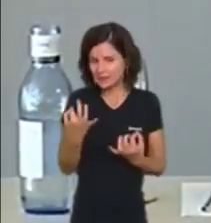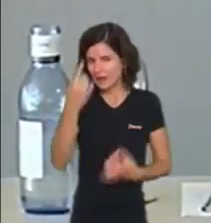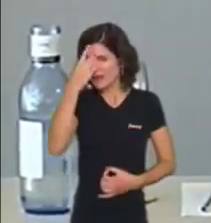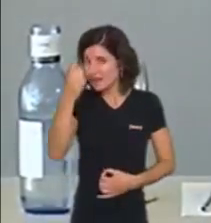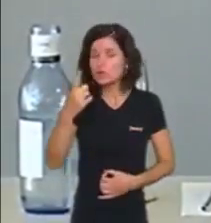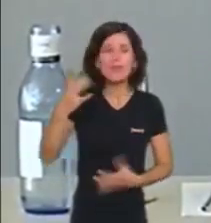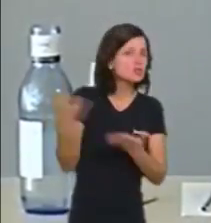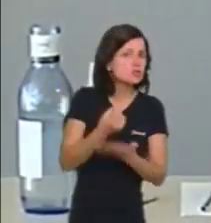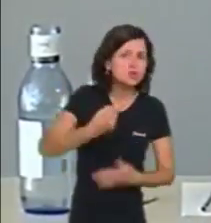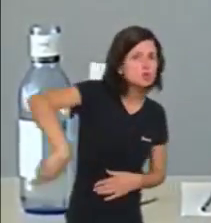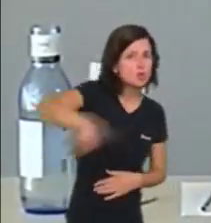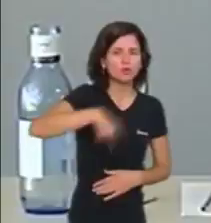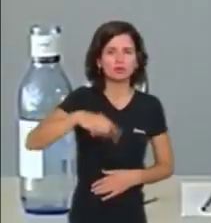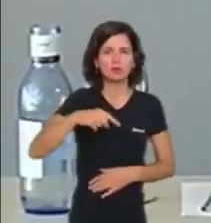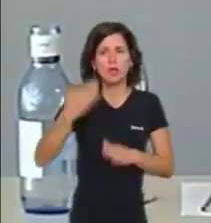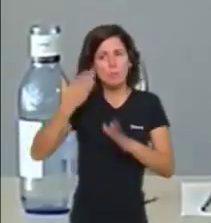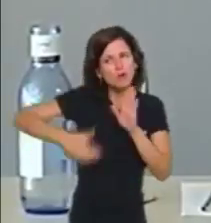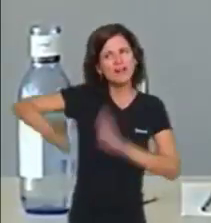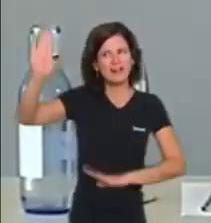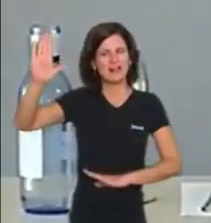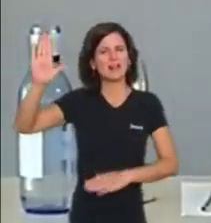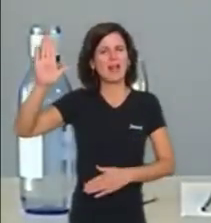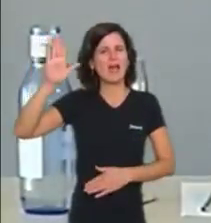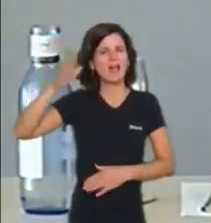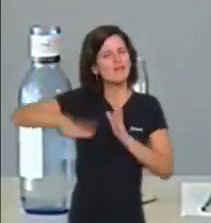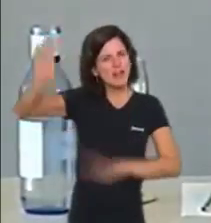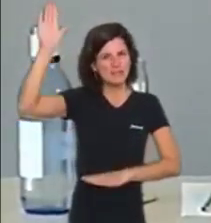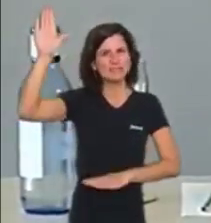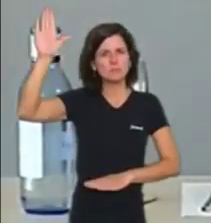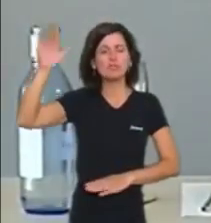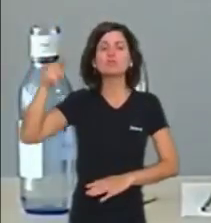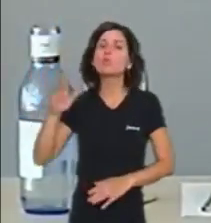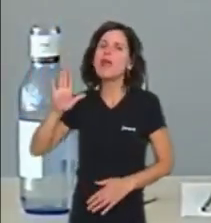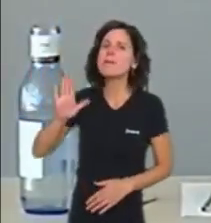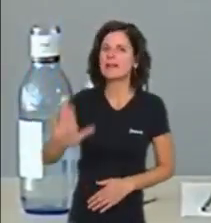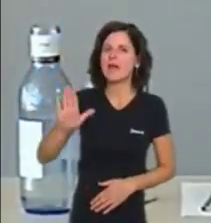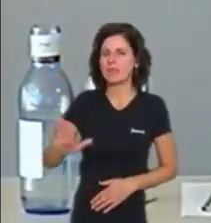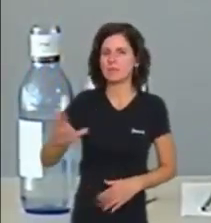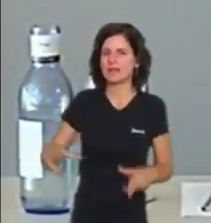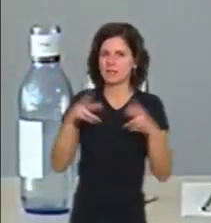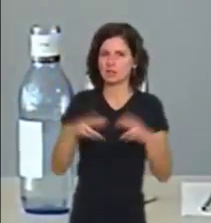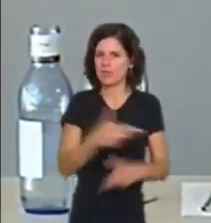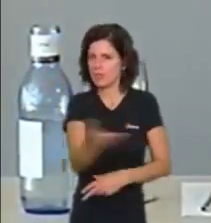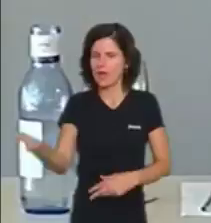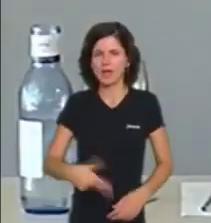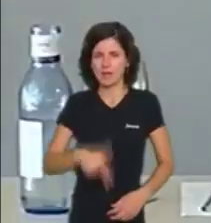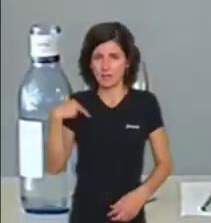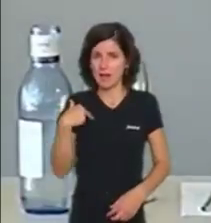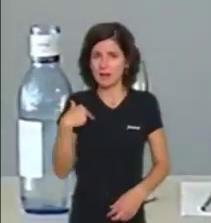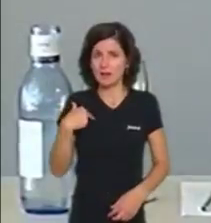de l'amenaça que suposa el feixisme per a les democràcies, per a la convivència i per a les persones. I qui no hagi entès